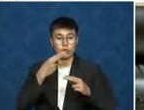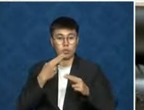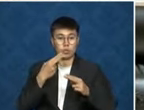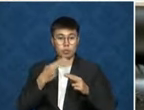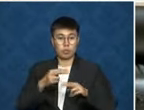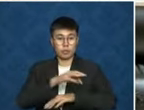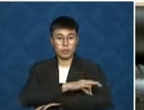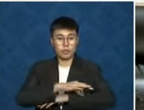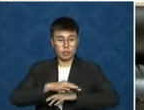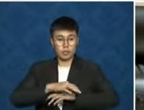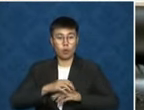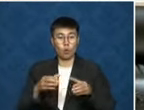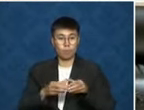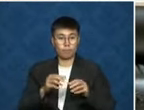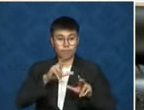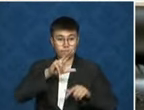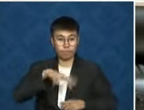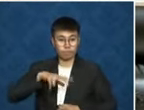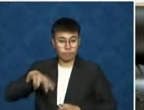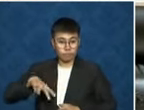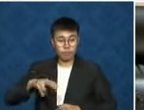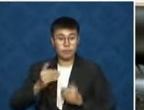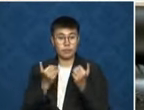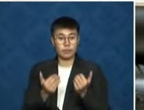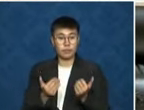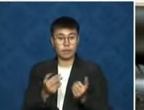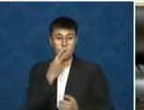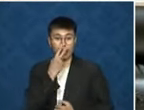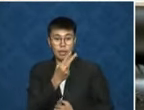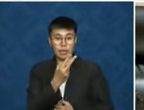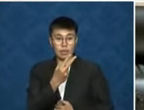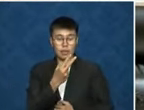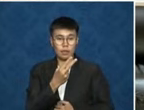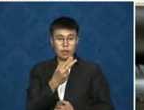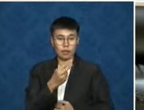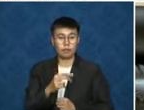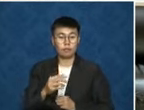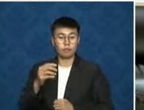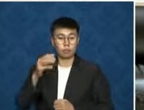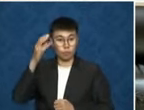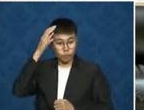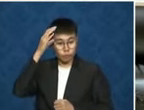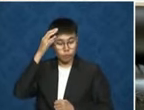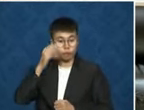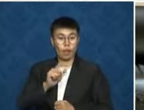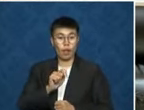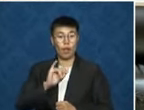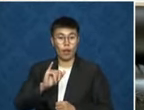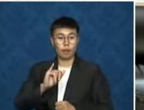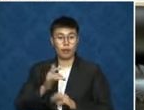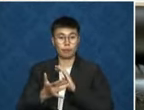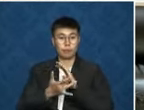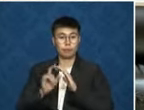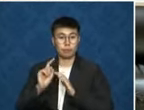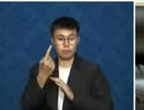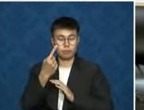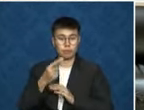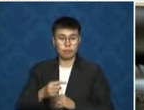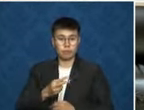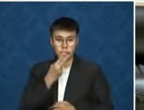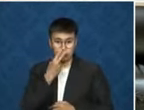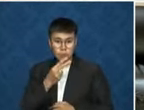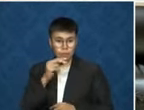พรรคเพื่อไทยค่ะทุกวันนี้ค่ะเราได้เห็นบทบาทของปัญญาประดิษฐ์หรือว่า AI เพิ่มมากขึ้นเรื่อยๆในสังค